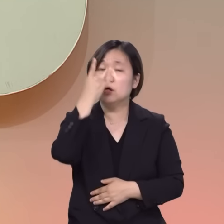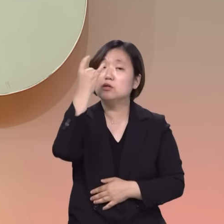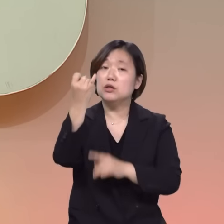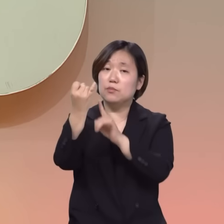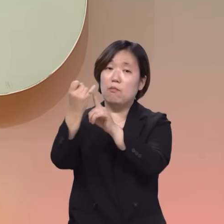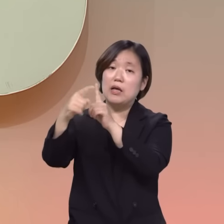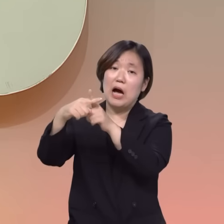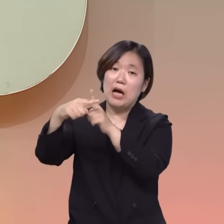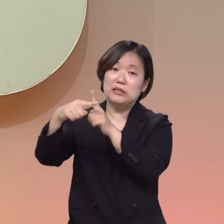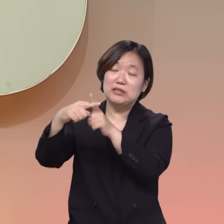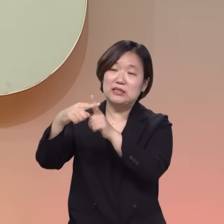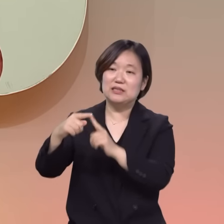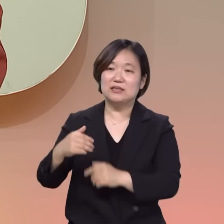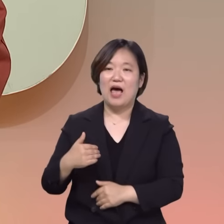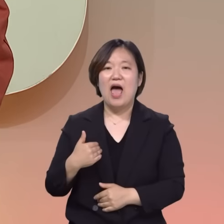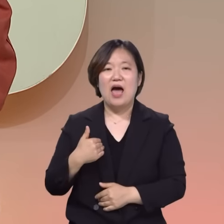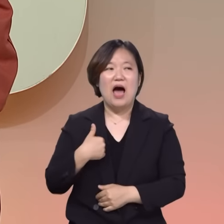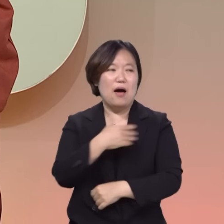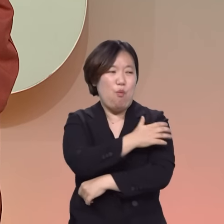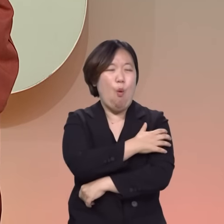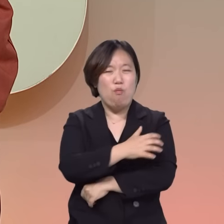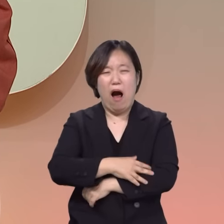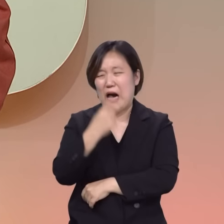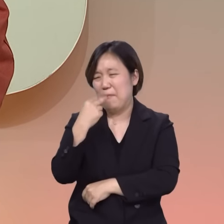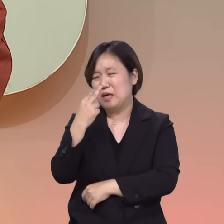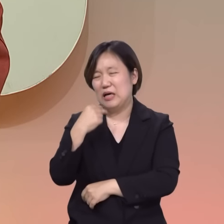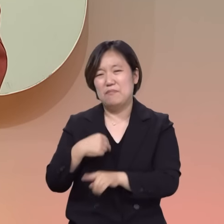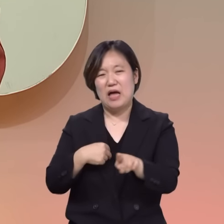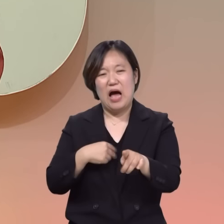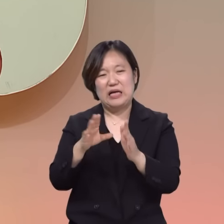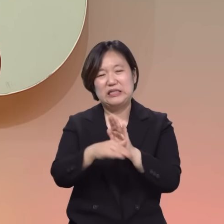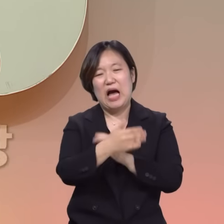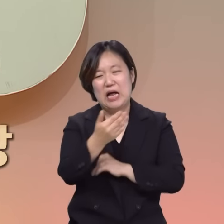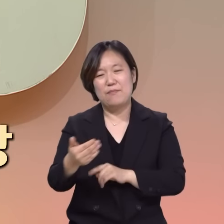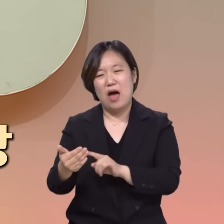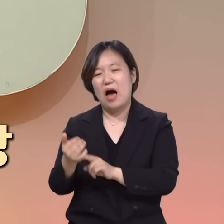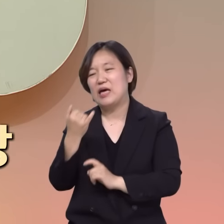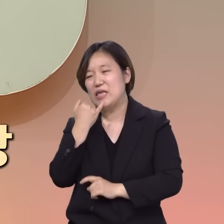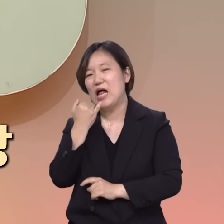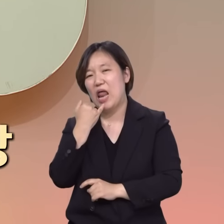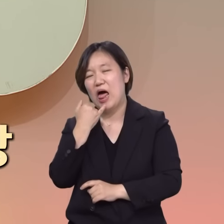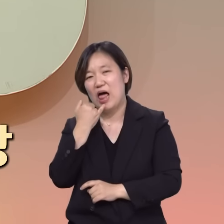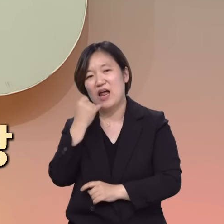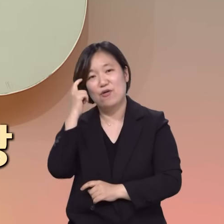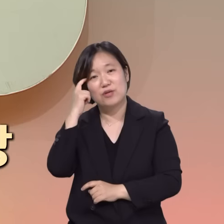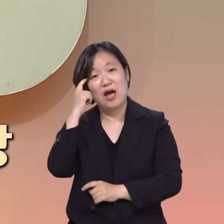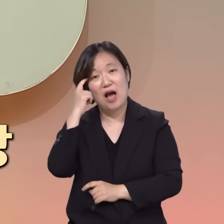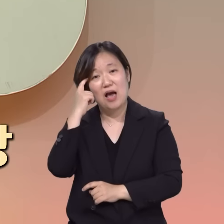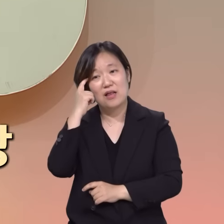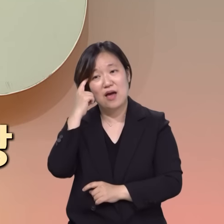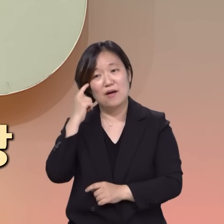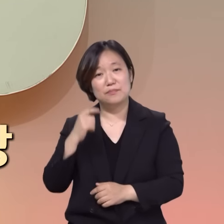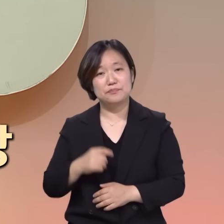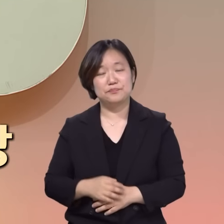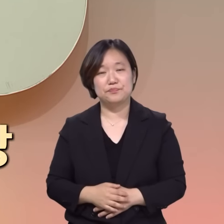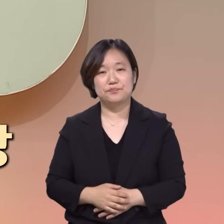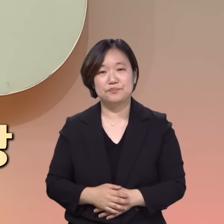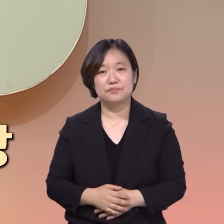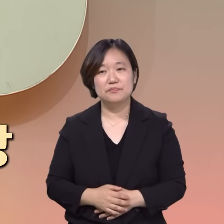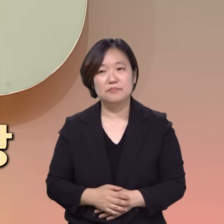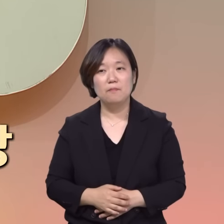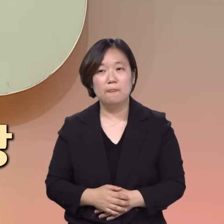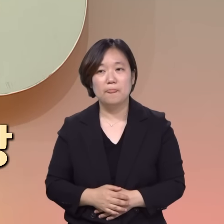스님께서도 그냥 아이 시간 지나면 나아지겠지 시간 지나면 나아지겠지라고 대수롭지 않게